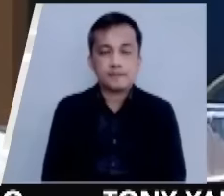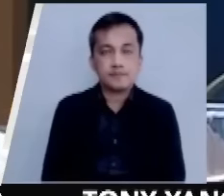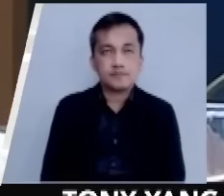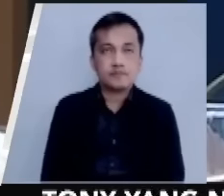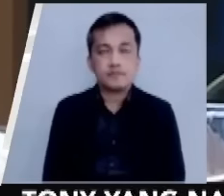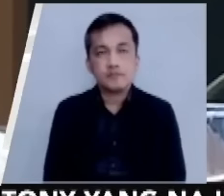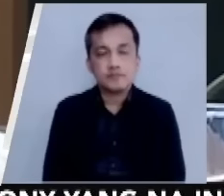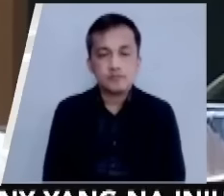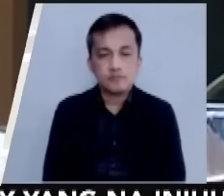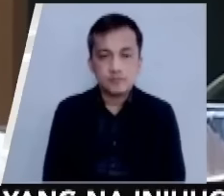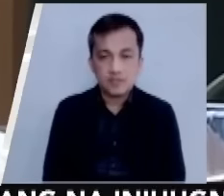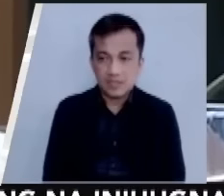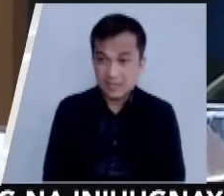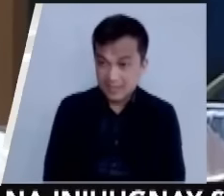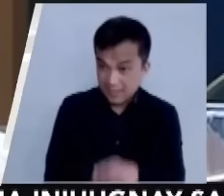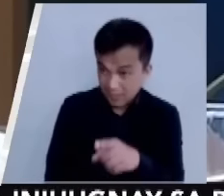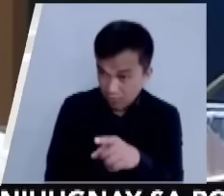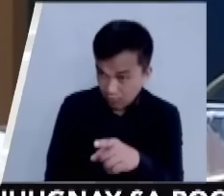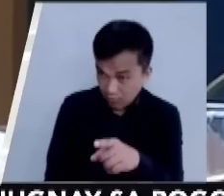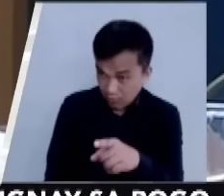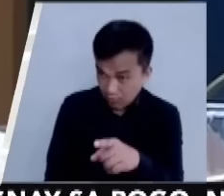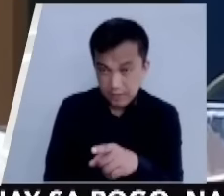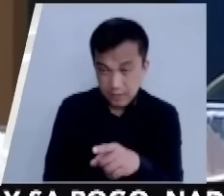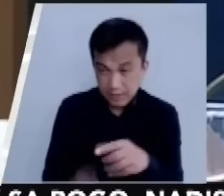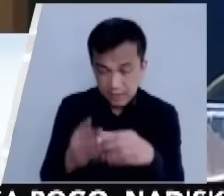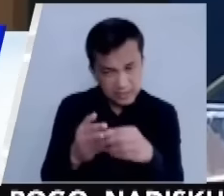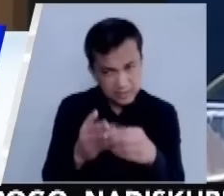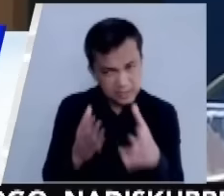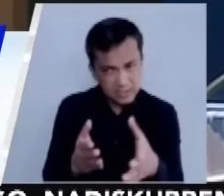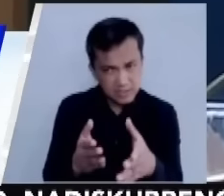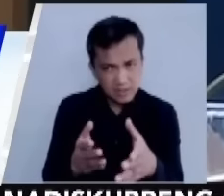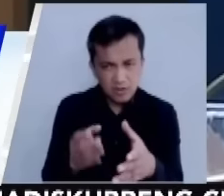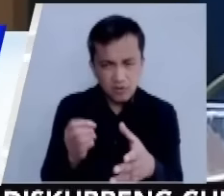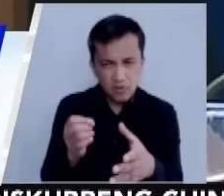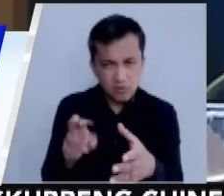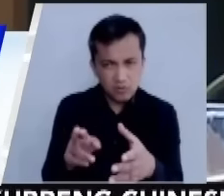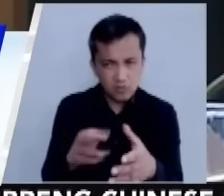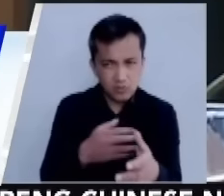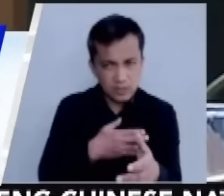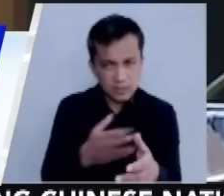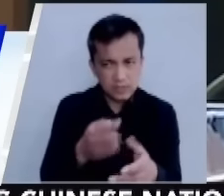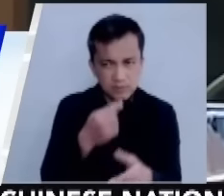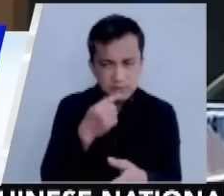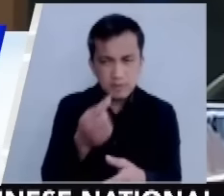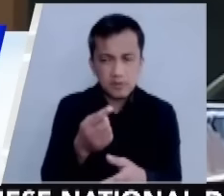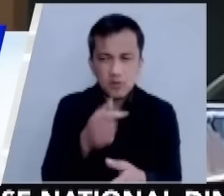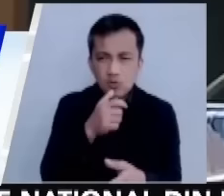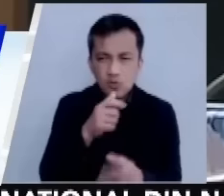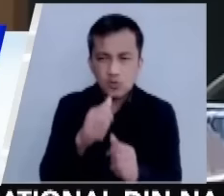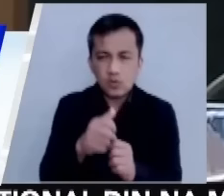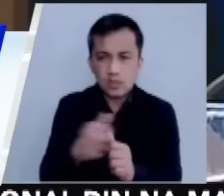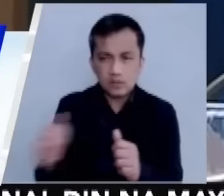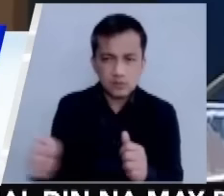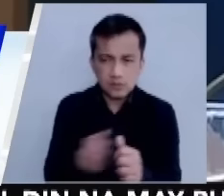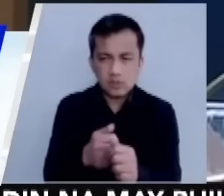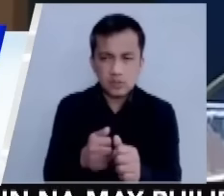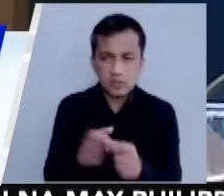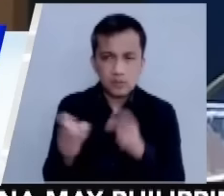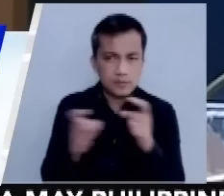Ikaw ba ay mastermind o willing ka ba magsabi kung talaga meron na sa likuran ng whole operation na ito?